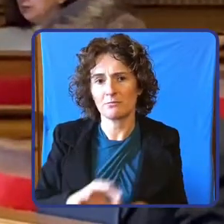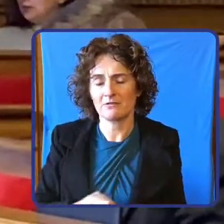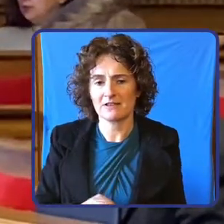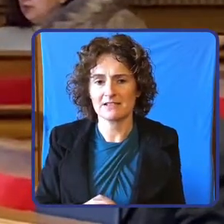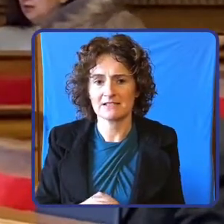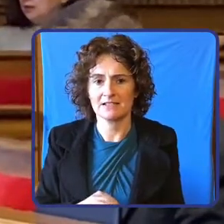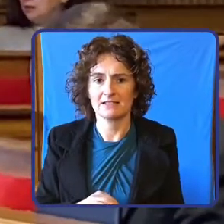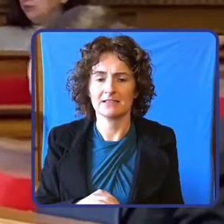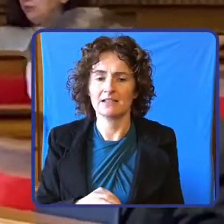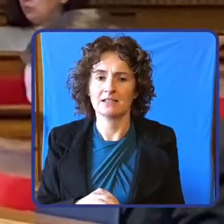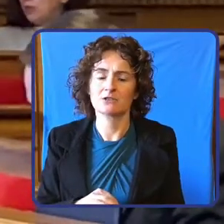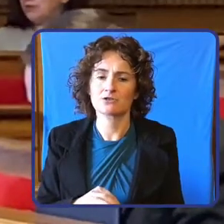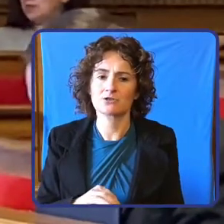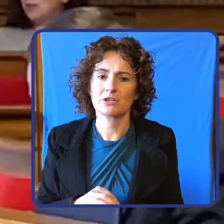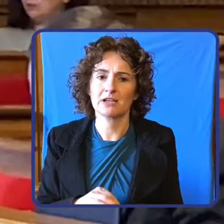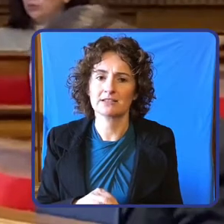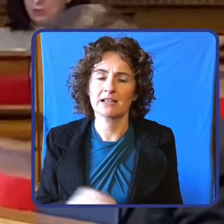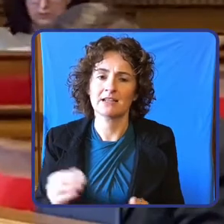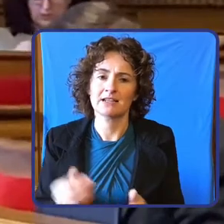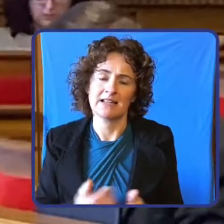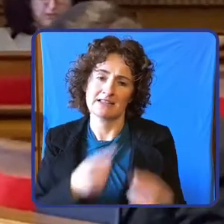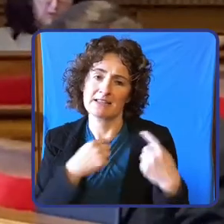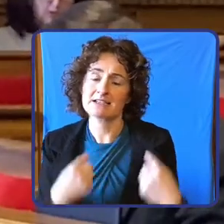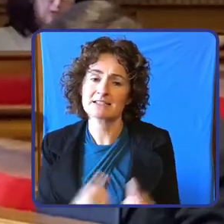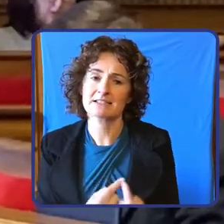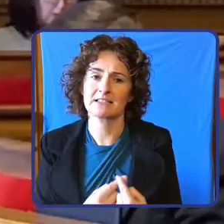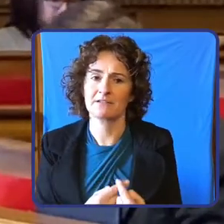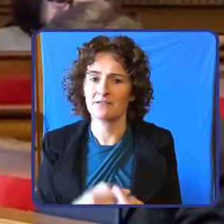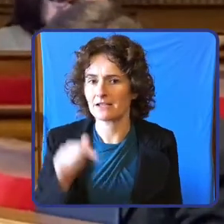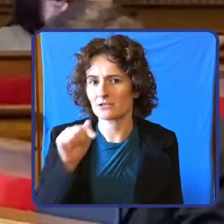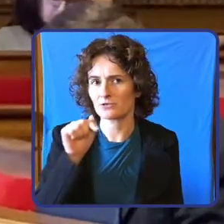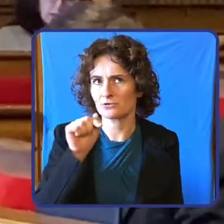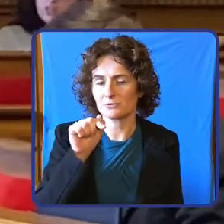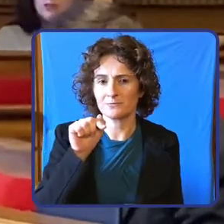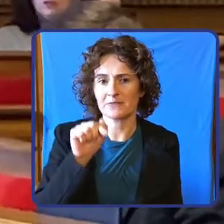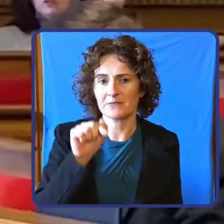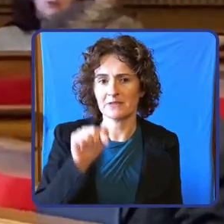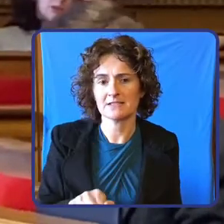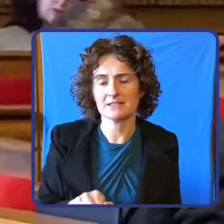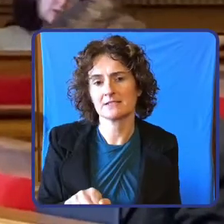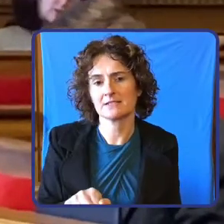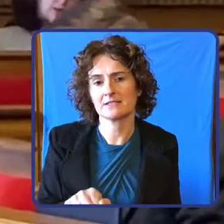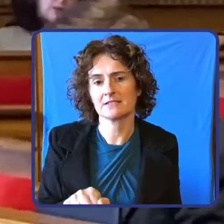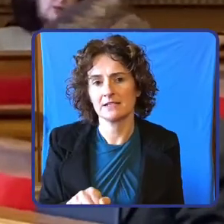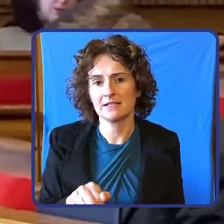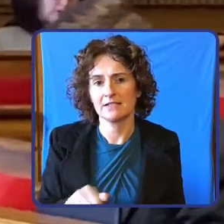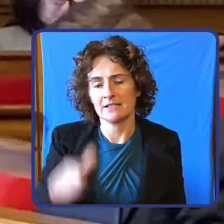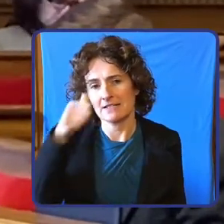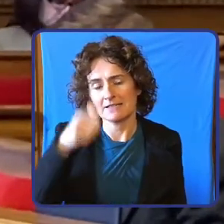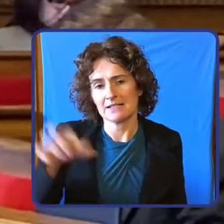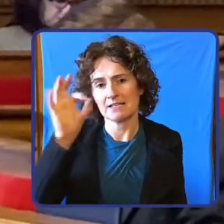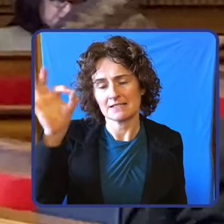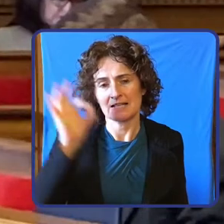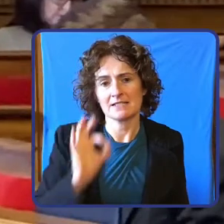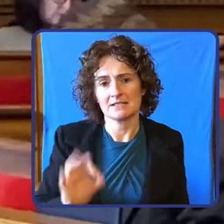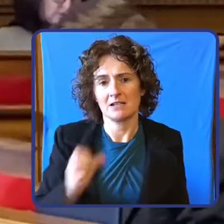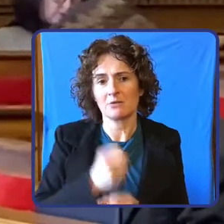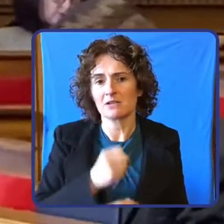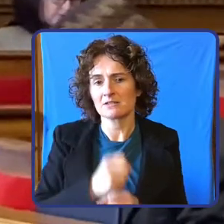Legyenek szívesek ezt legalább azok érdekében, akiket meg fognak sarcolni, 100%-osan elvégezni ezt a